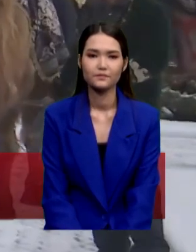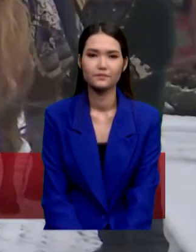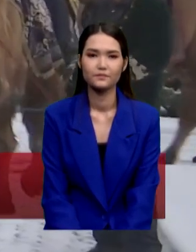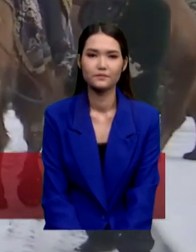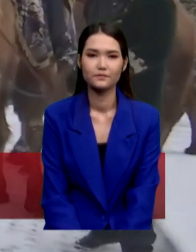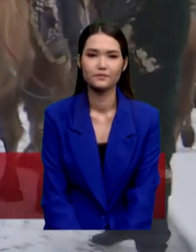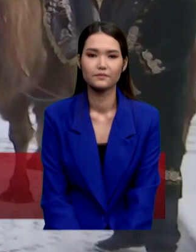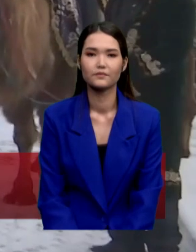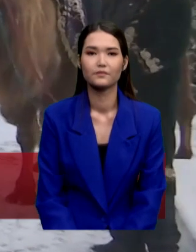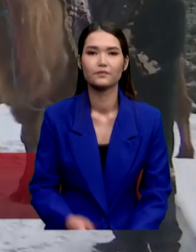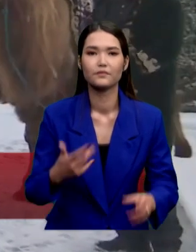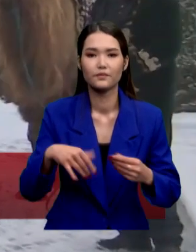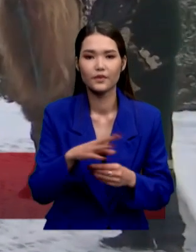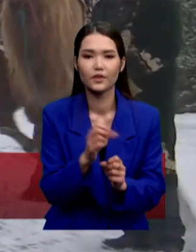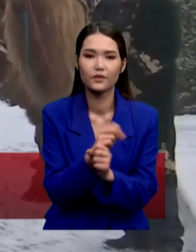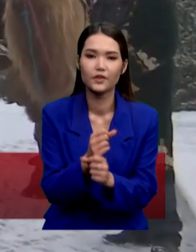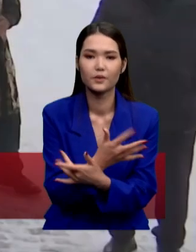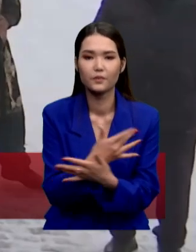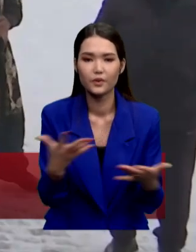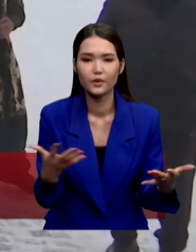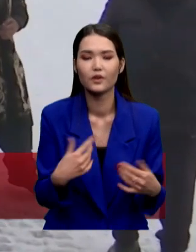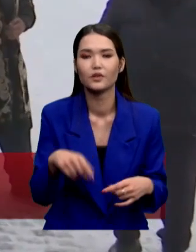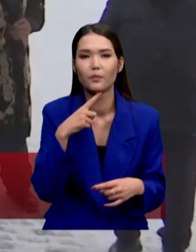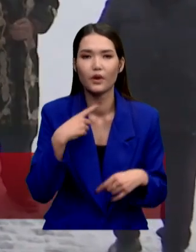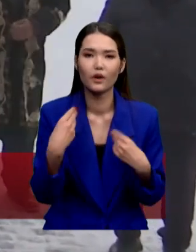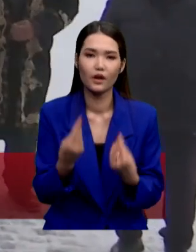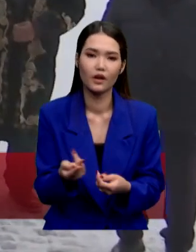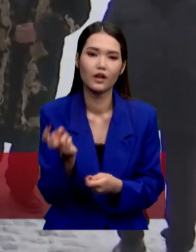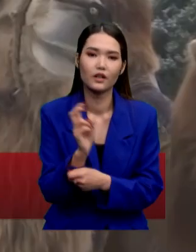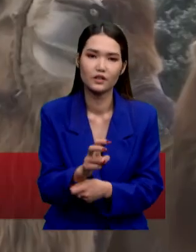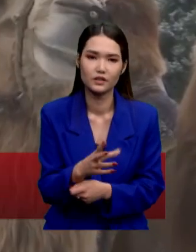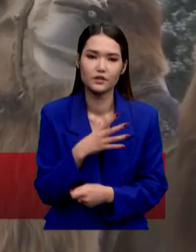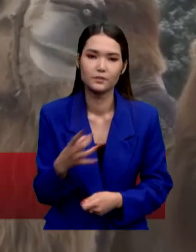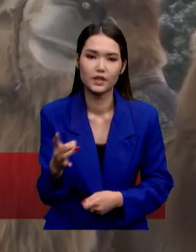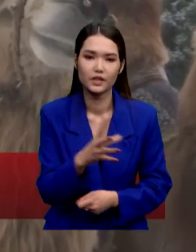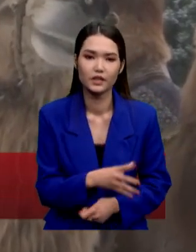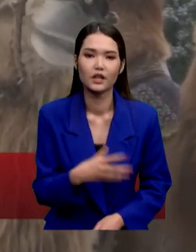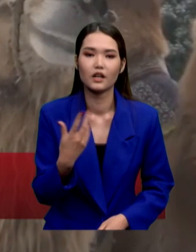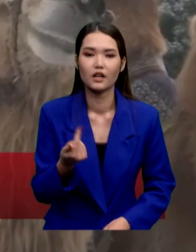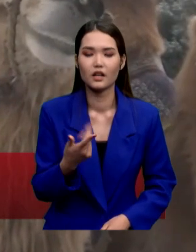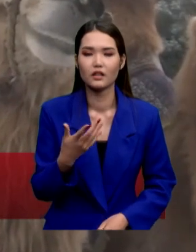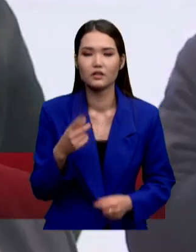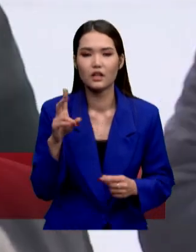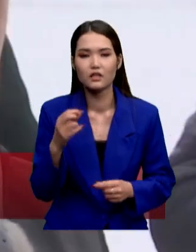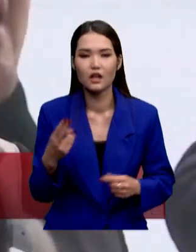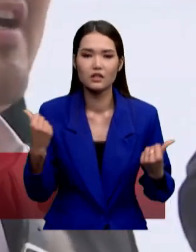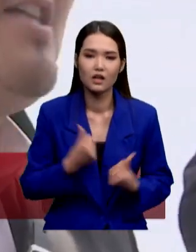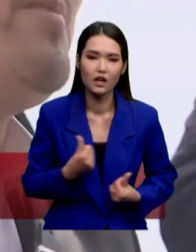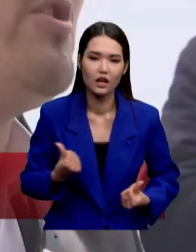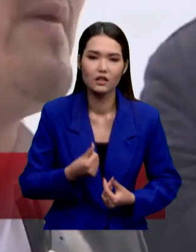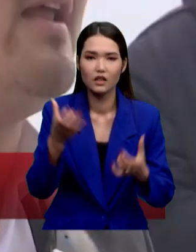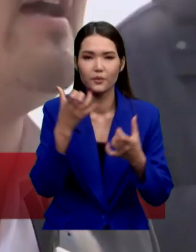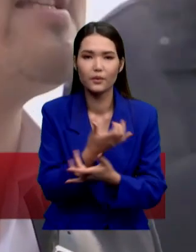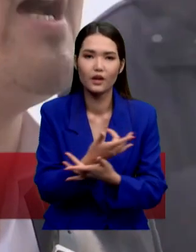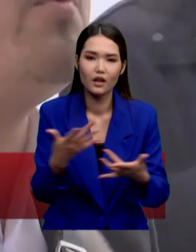С песней «Верхом на верблюде» избиратели идут голосовать, как на праздник в Талдыкоргане. Одетые в национальные костюмы и с гармошкой в руках,